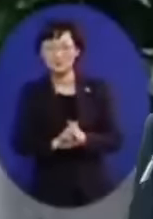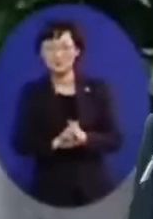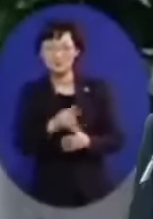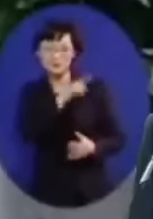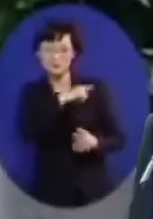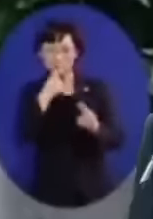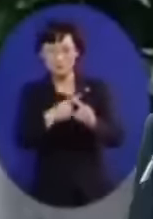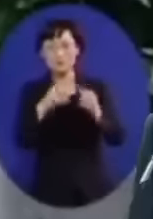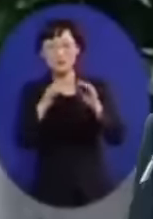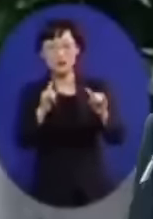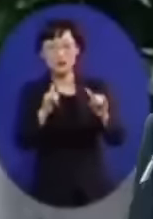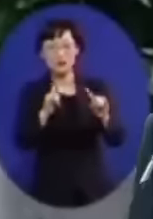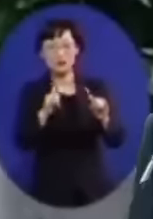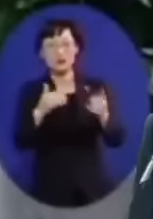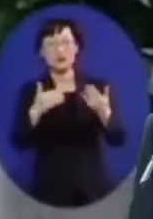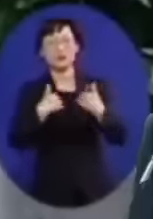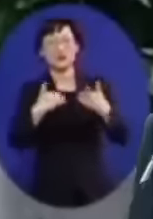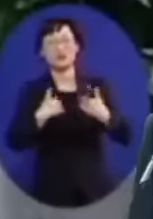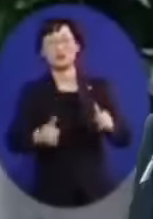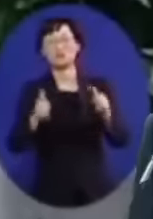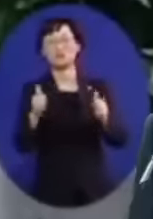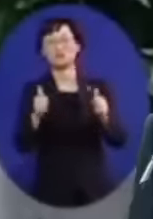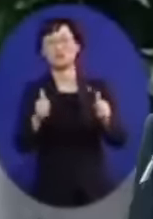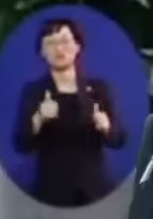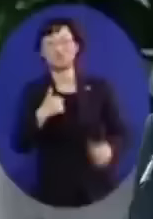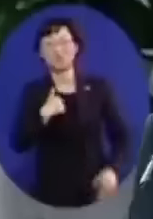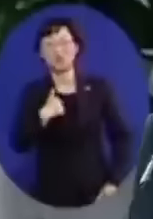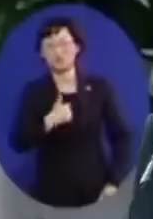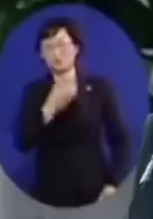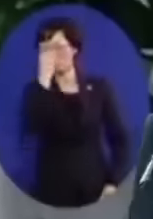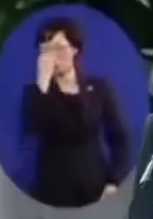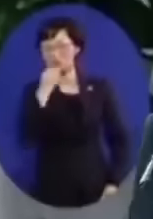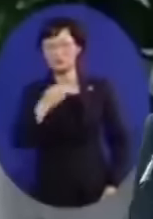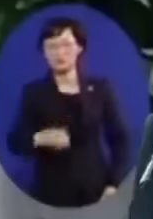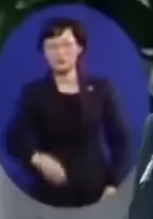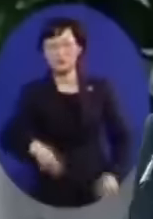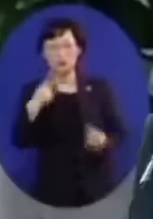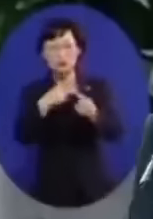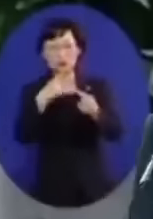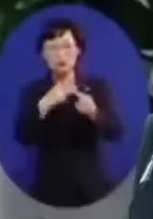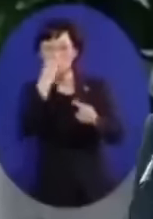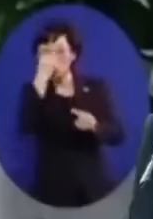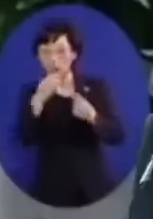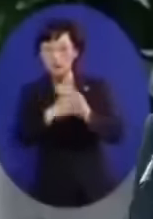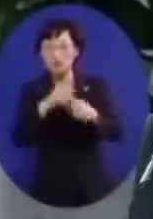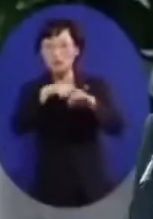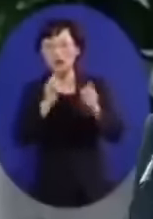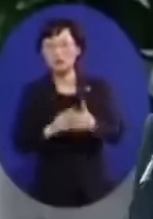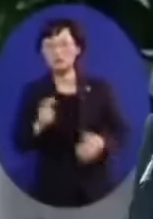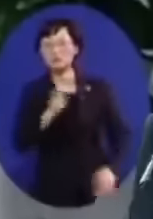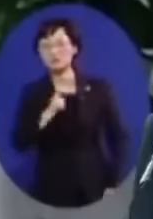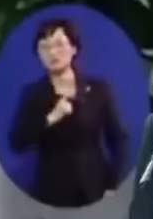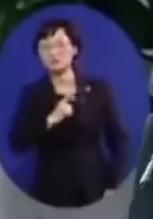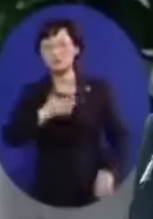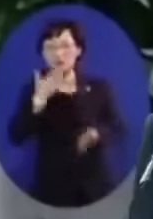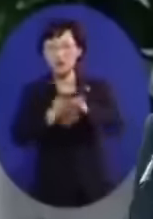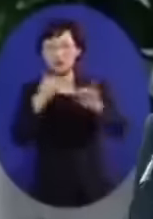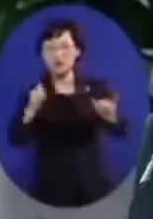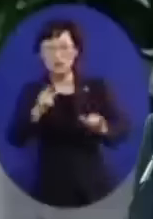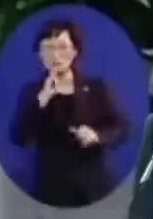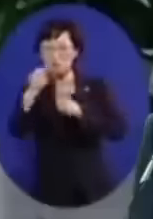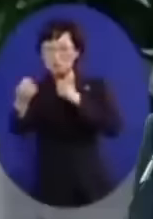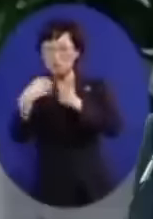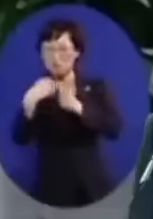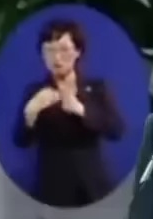사람은 나는 최고다 이런 교만은 이거. 둘째, 교만으로 마음이 강퍅해져서 다른 사람의 말을 듣지